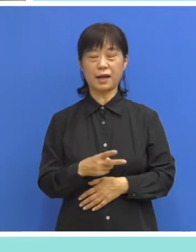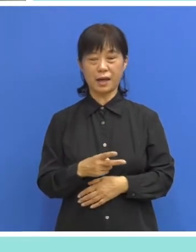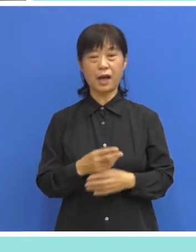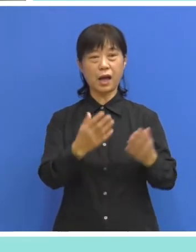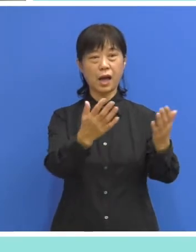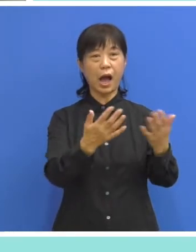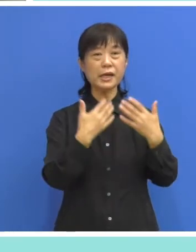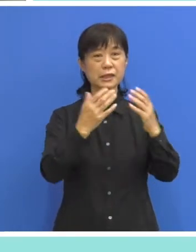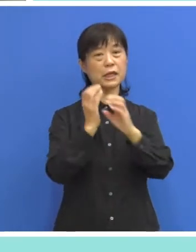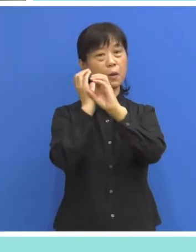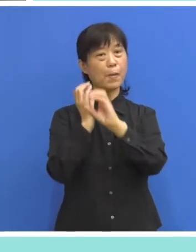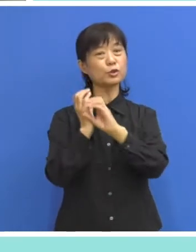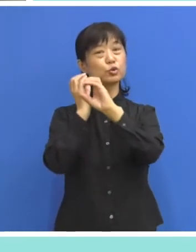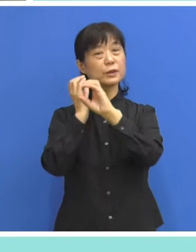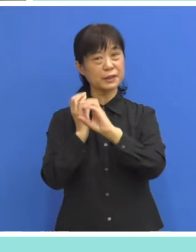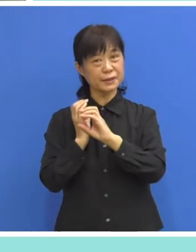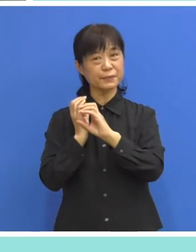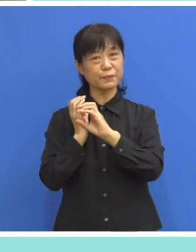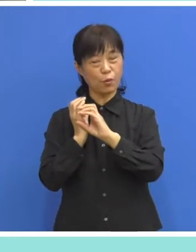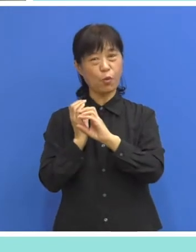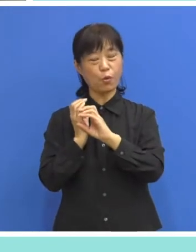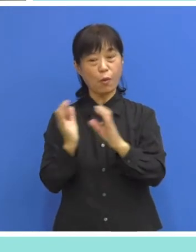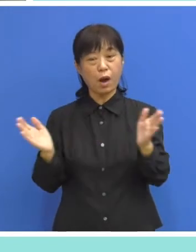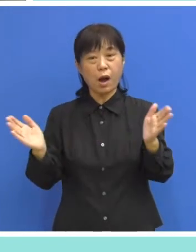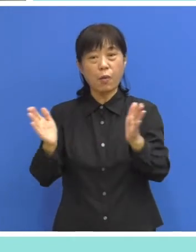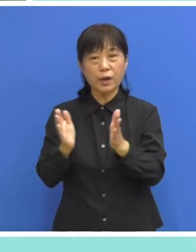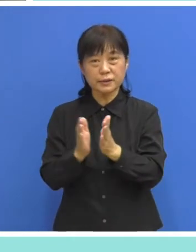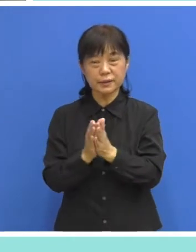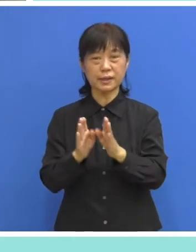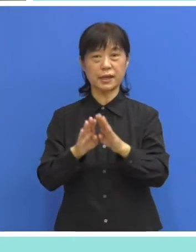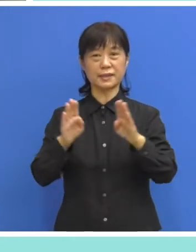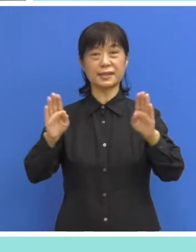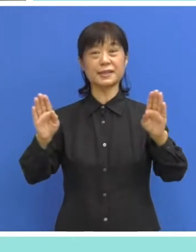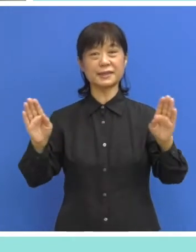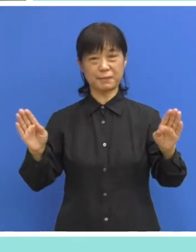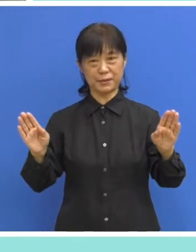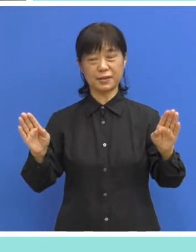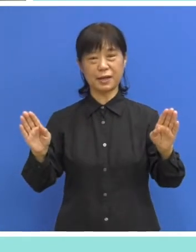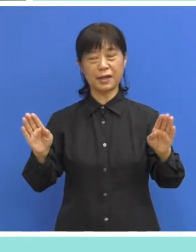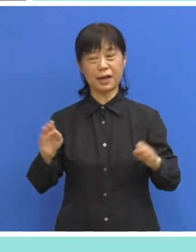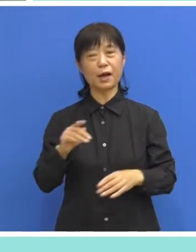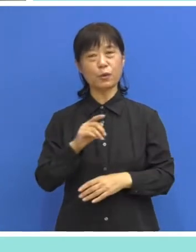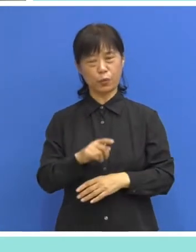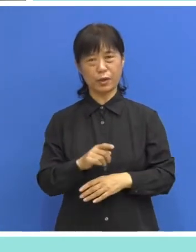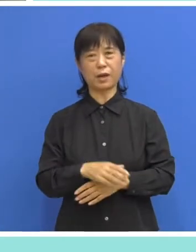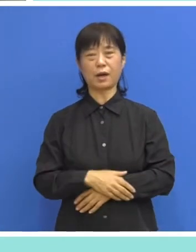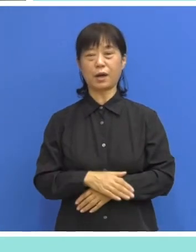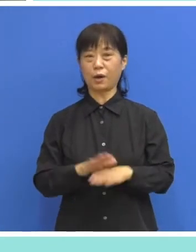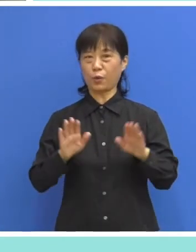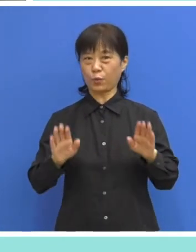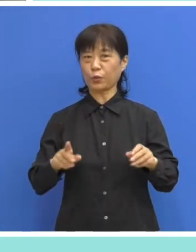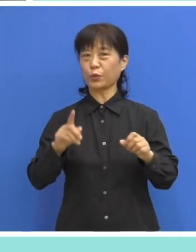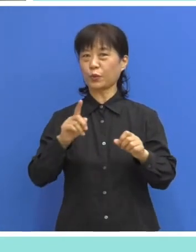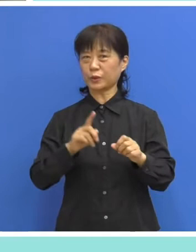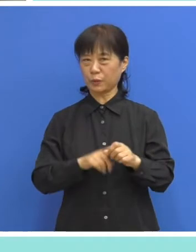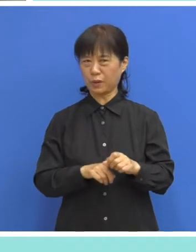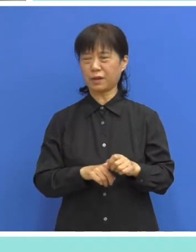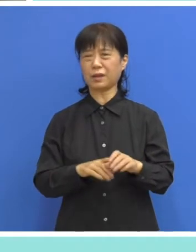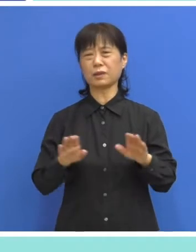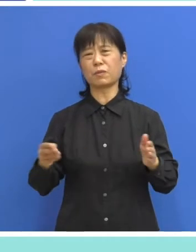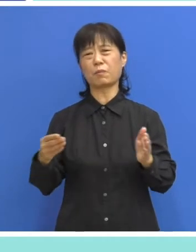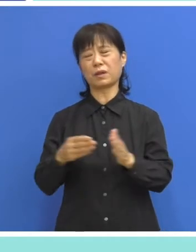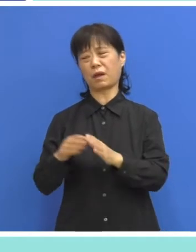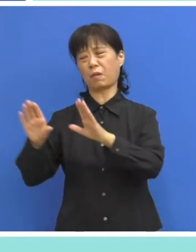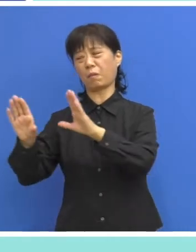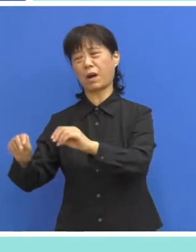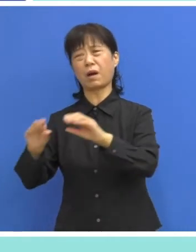秋祭りを、大村秋祭りを、組み合わせて開催をしていますが、これがですね、なんと今年は今までイベ